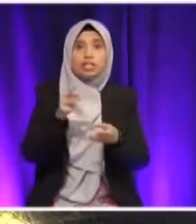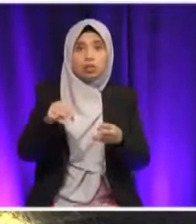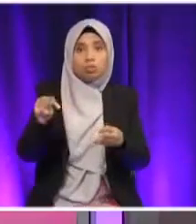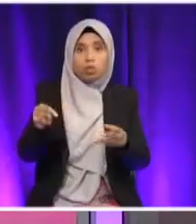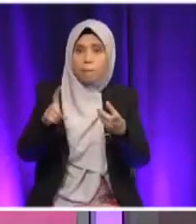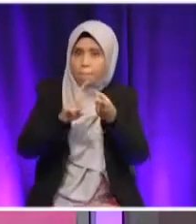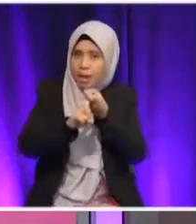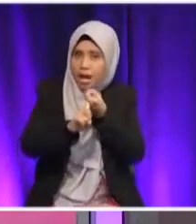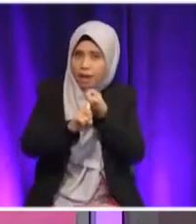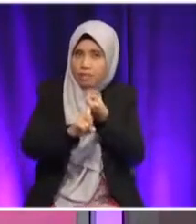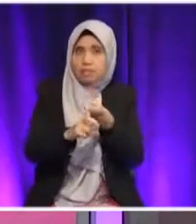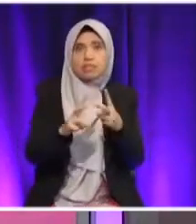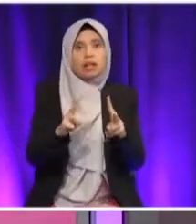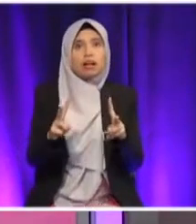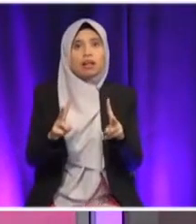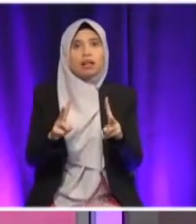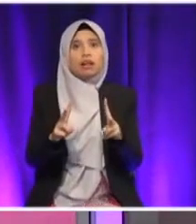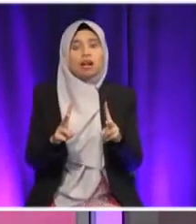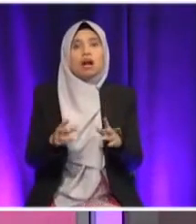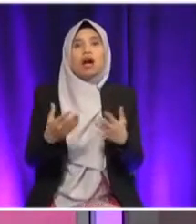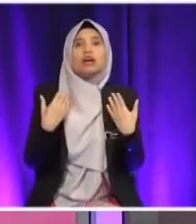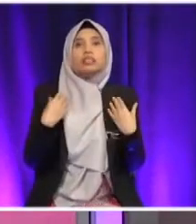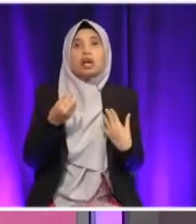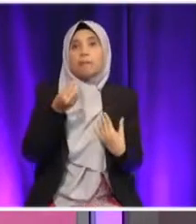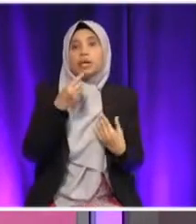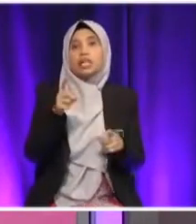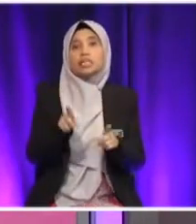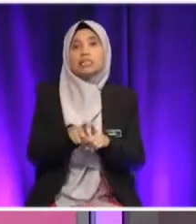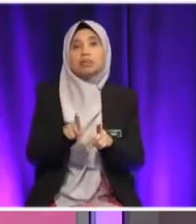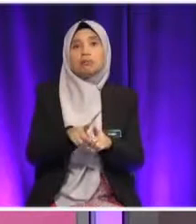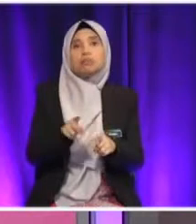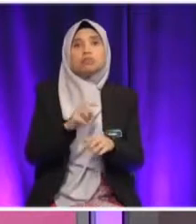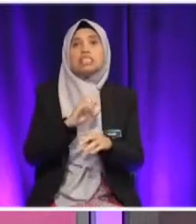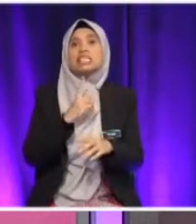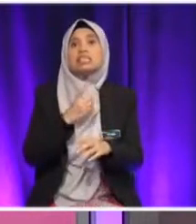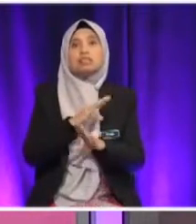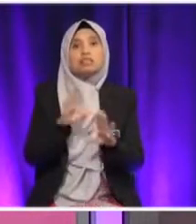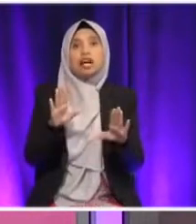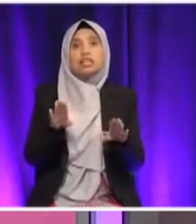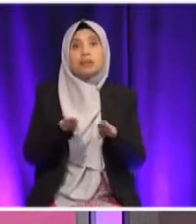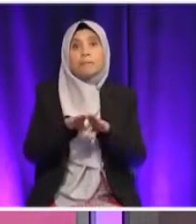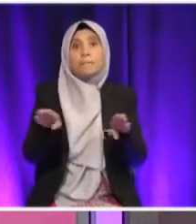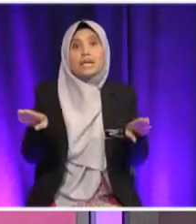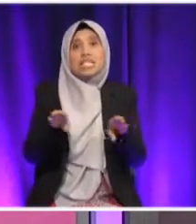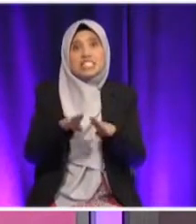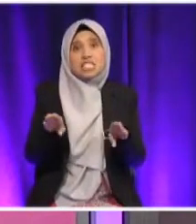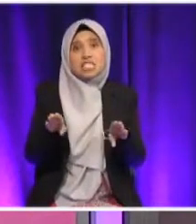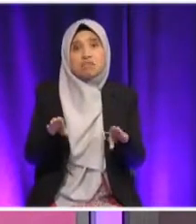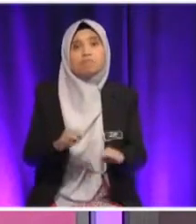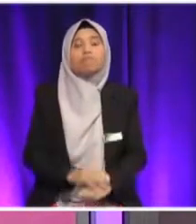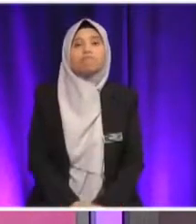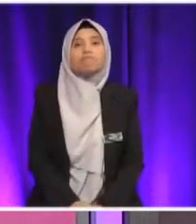akit romado pun makan sama-sama jadi ke situ di tidak ada ke Apa acara atau jurang dengan